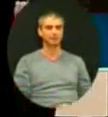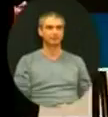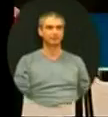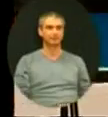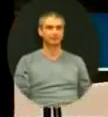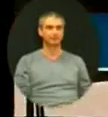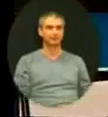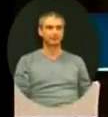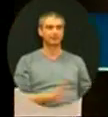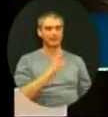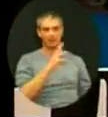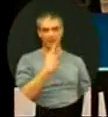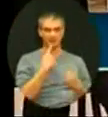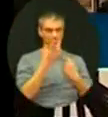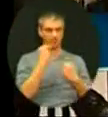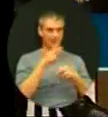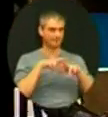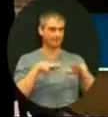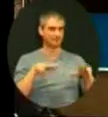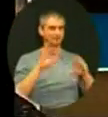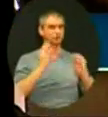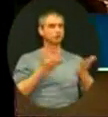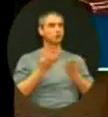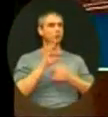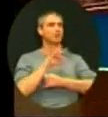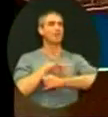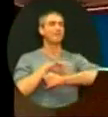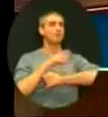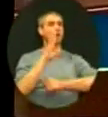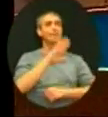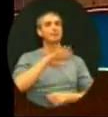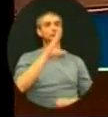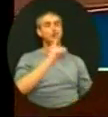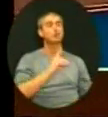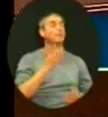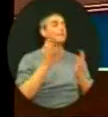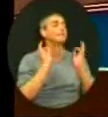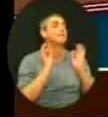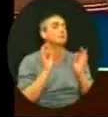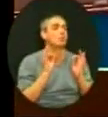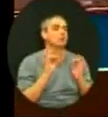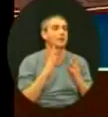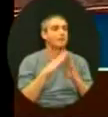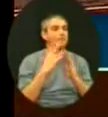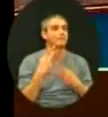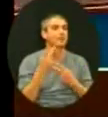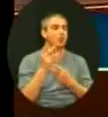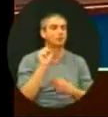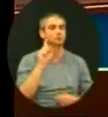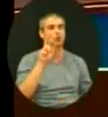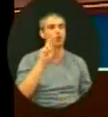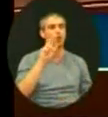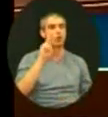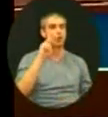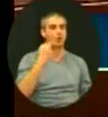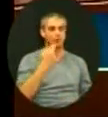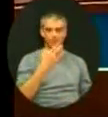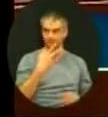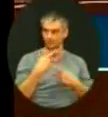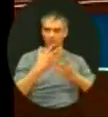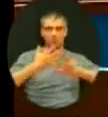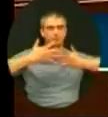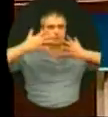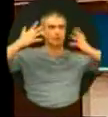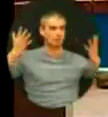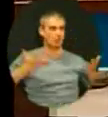עסק במצבם של, במצב שירותי הרפואה בדרום. בפרט בבית החולים סורוקה. כן, בית חולים